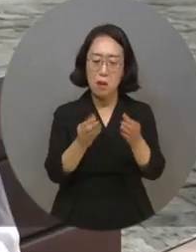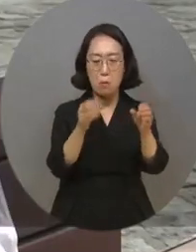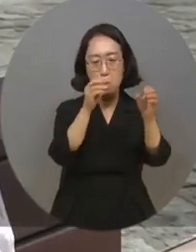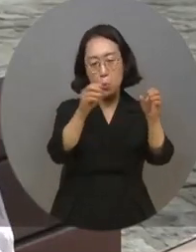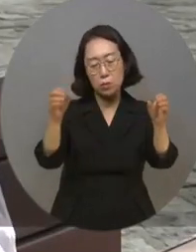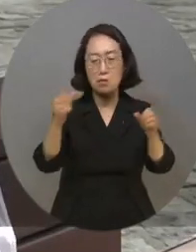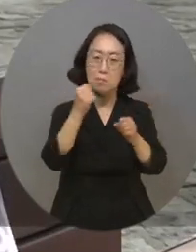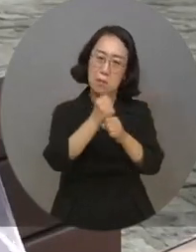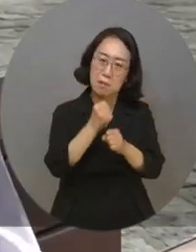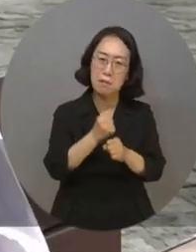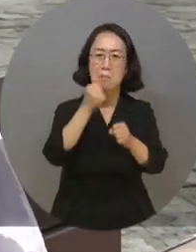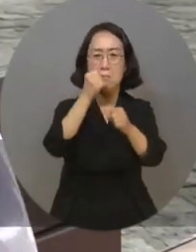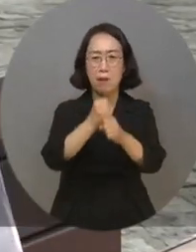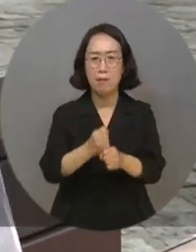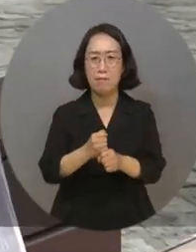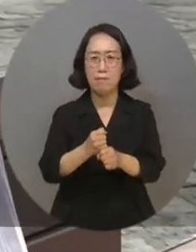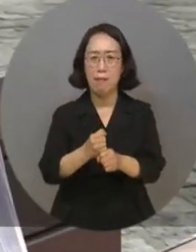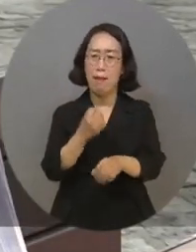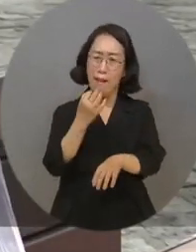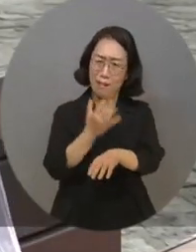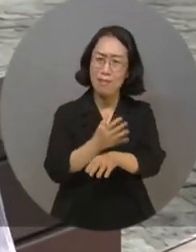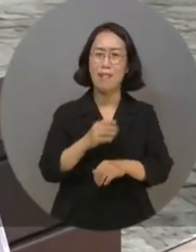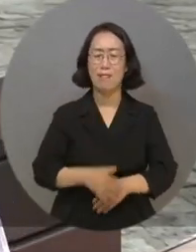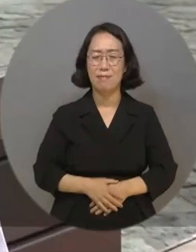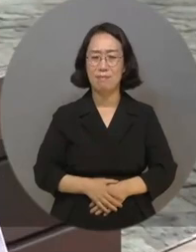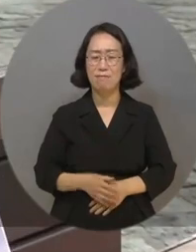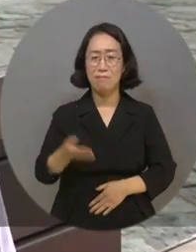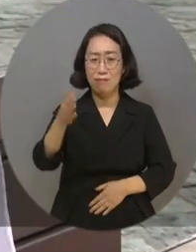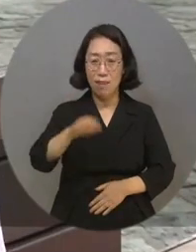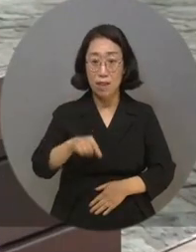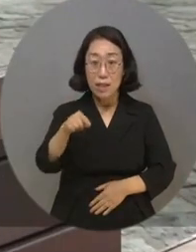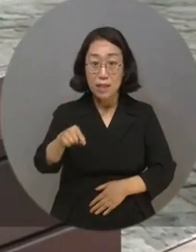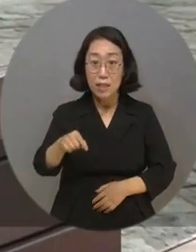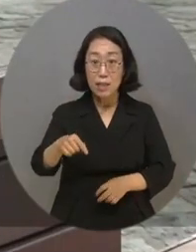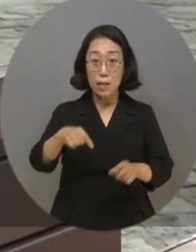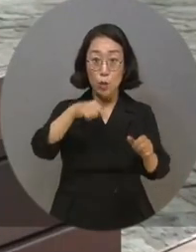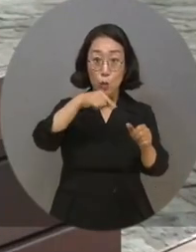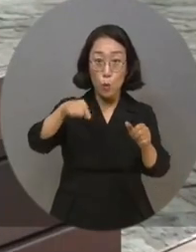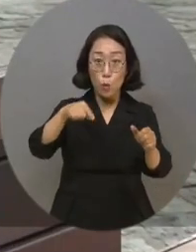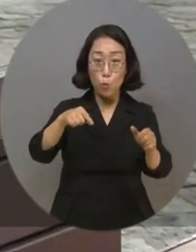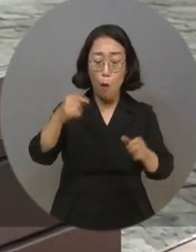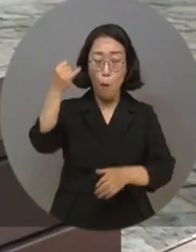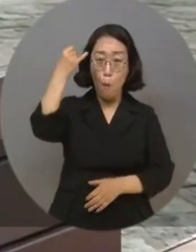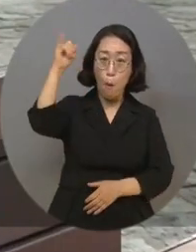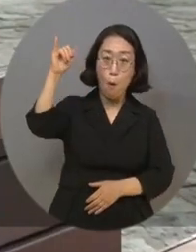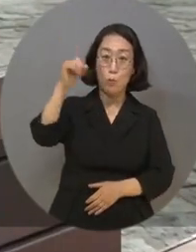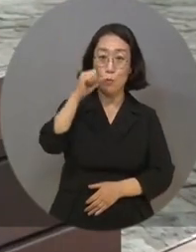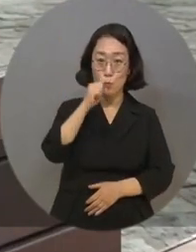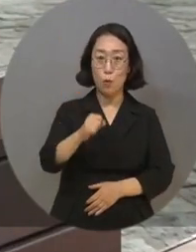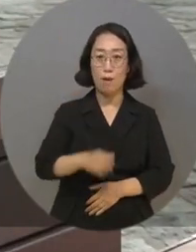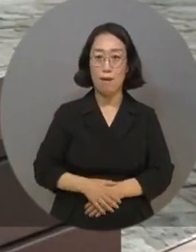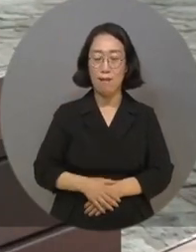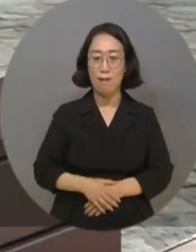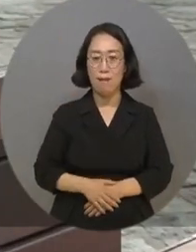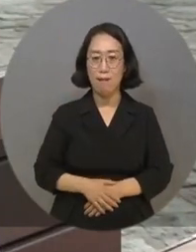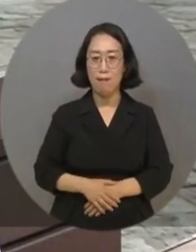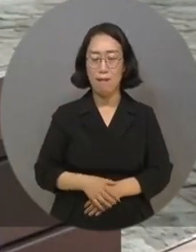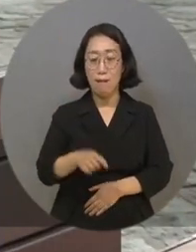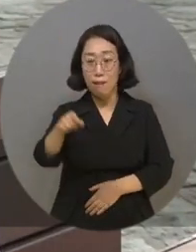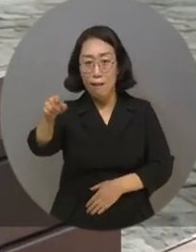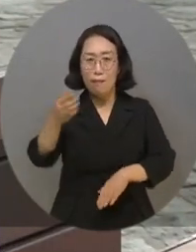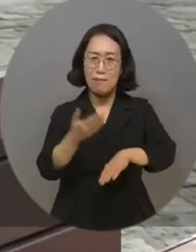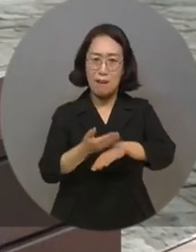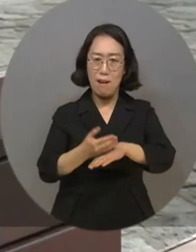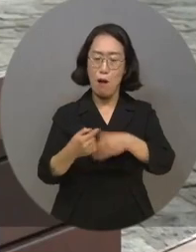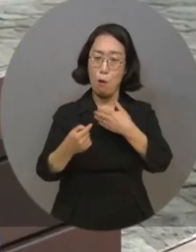책꽂이를 만든다든가 뭐 이런 것들이 많았는데 이번 프로젝트 같은 경우는 되게 창의적인 일이잖아요. 근데 가서 보면 우리가